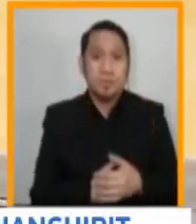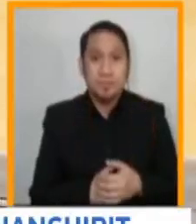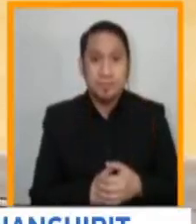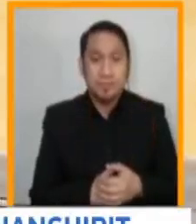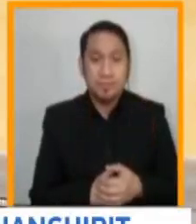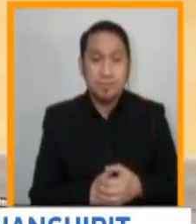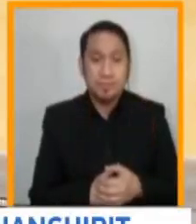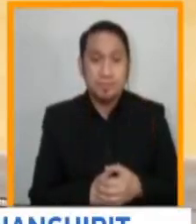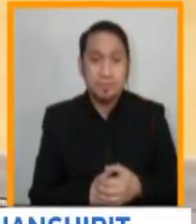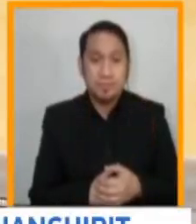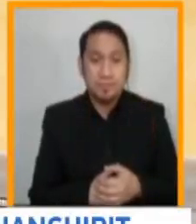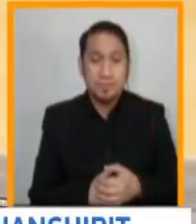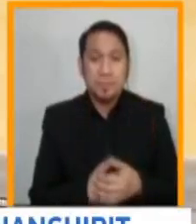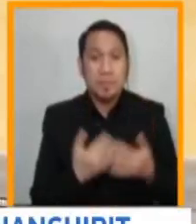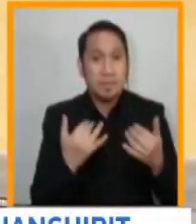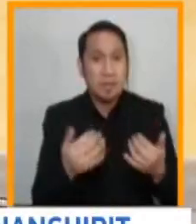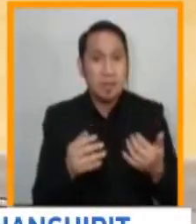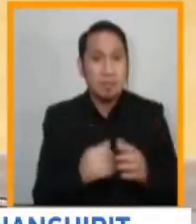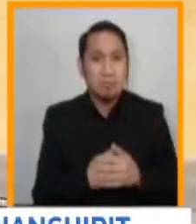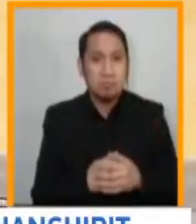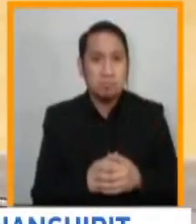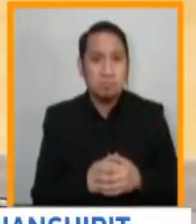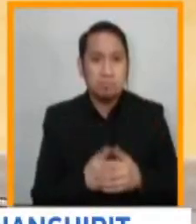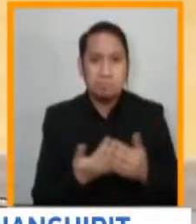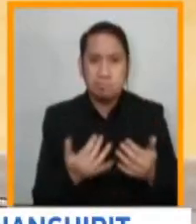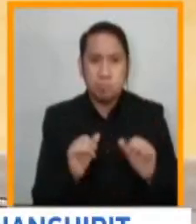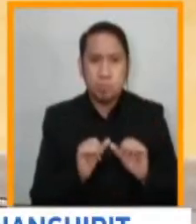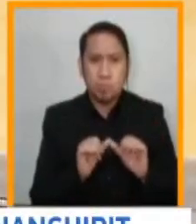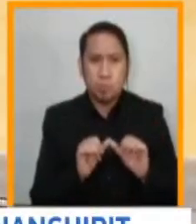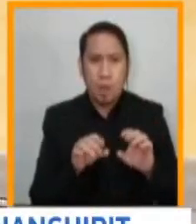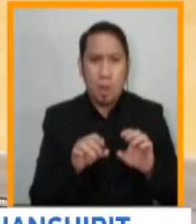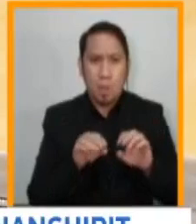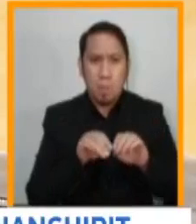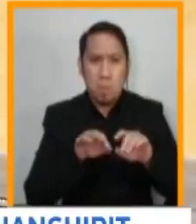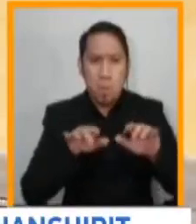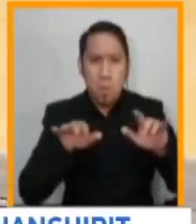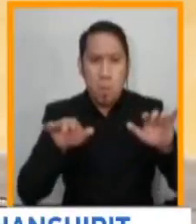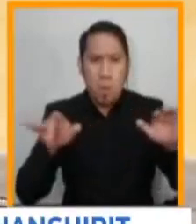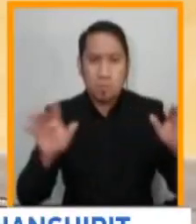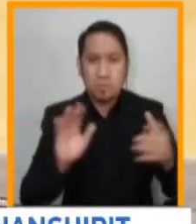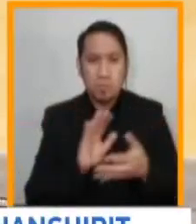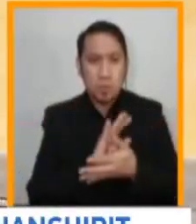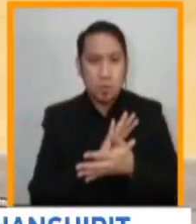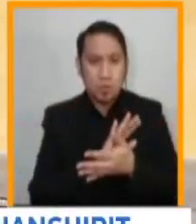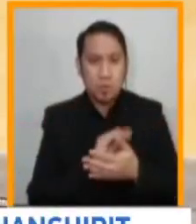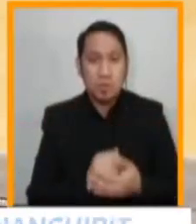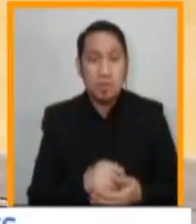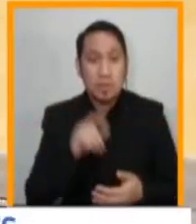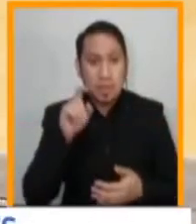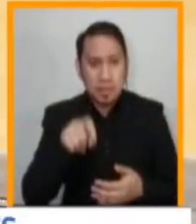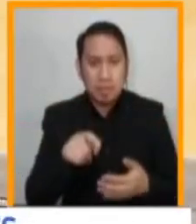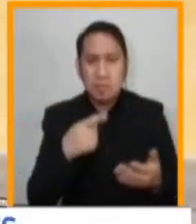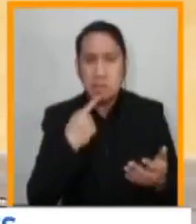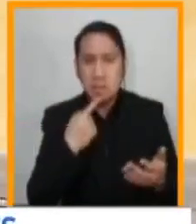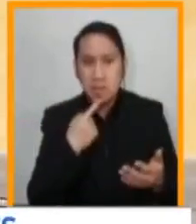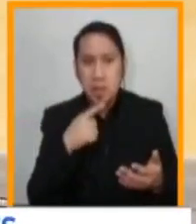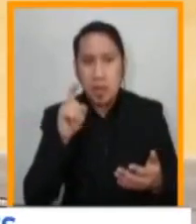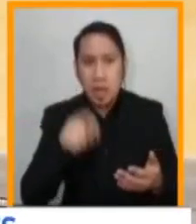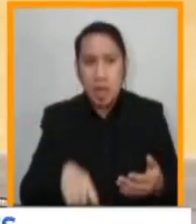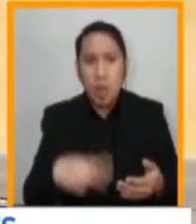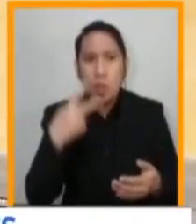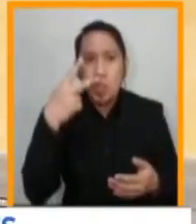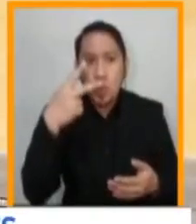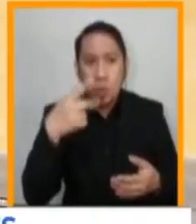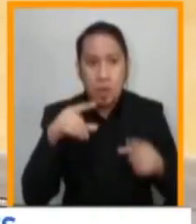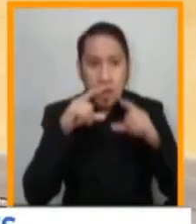Ngayon pong patuloy ang paglobo ng COVID-19 cases sa bansa, may ilang nagsasabing dalawang face mask na ang suotin bilang proteksyon.